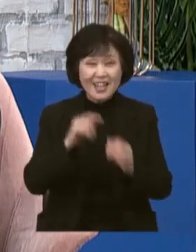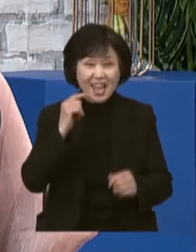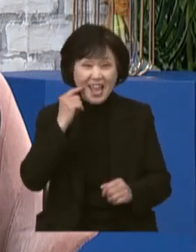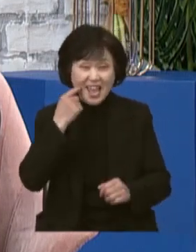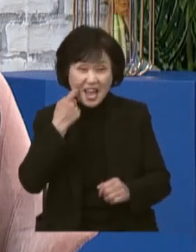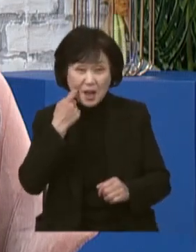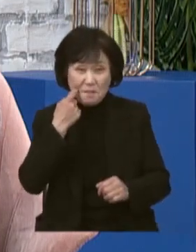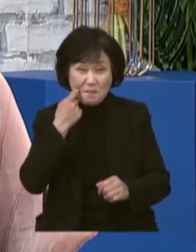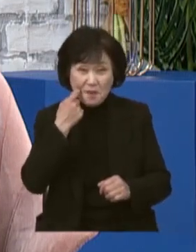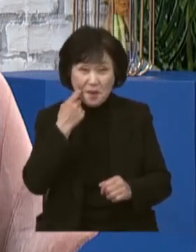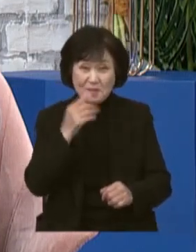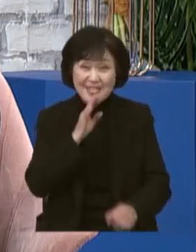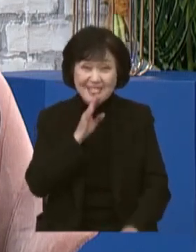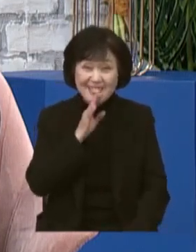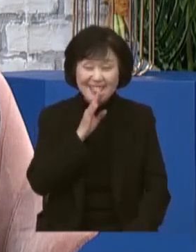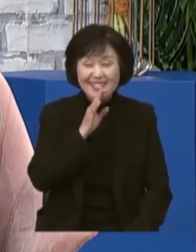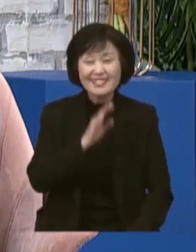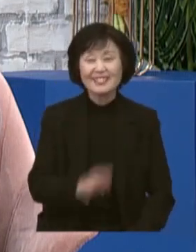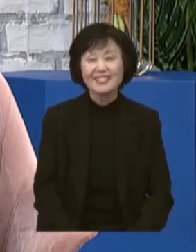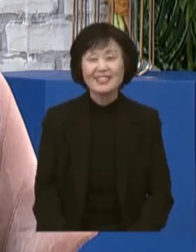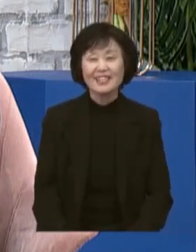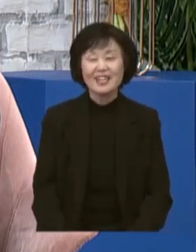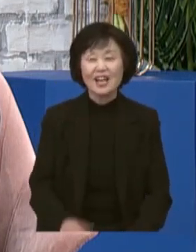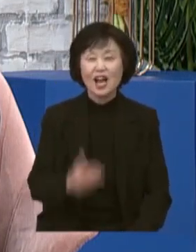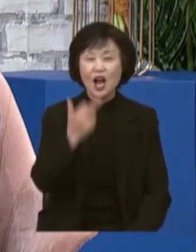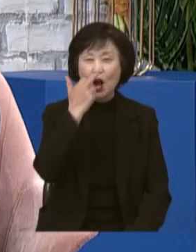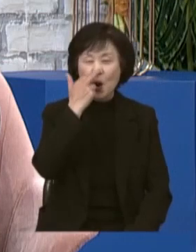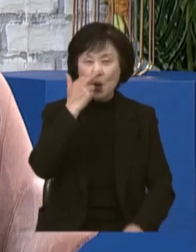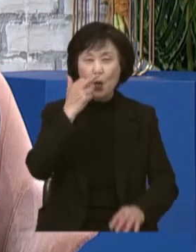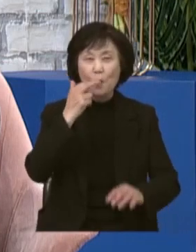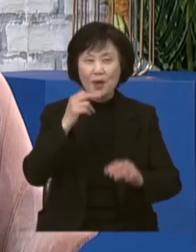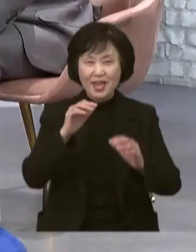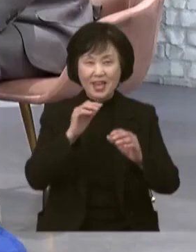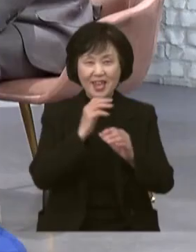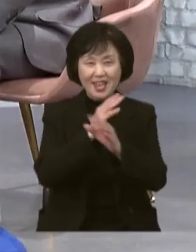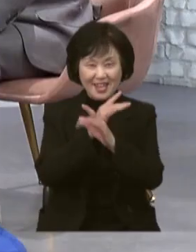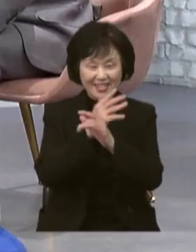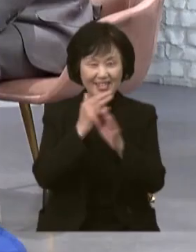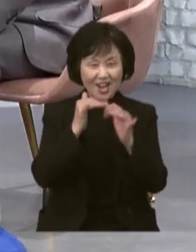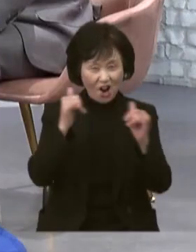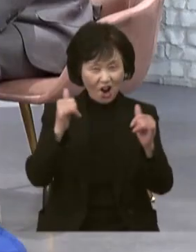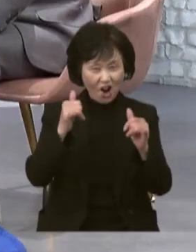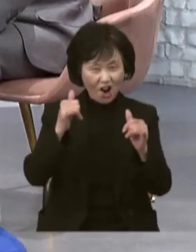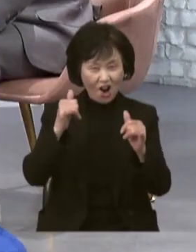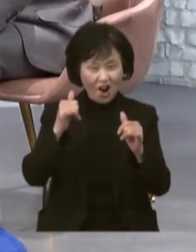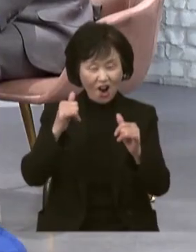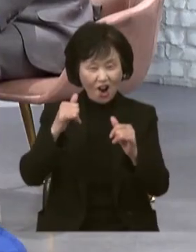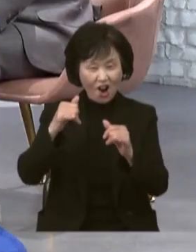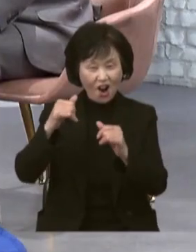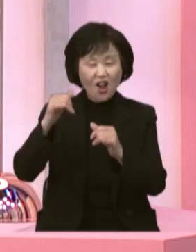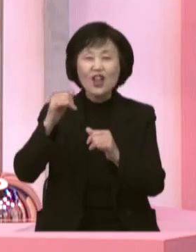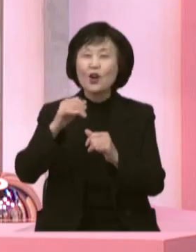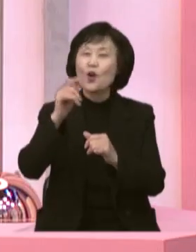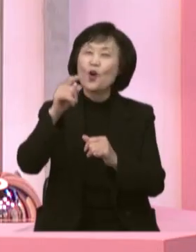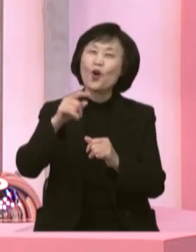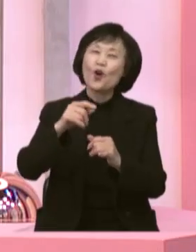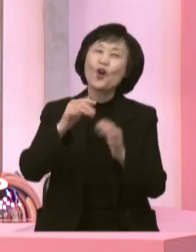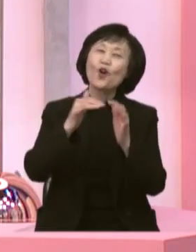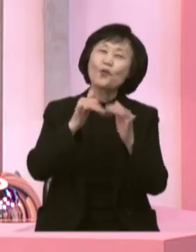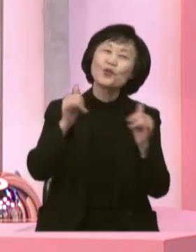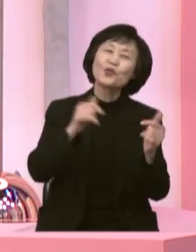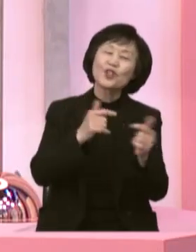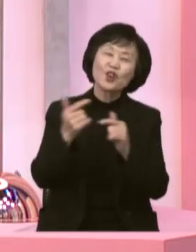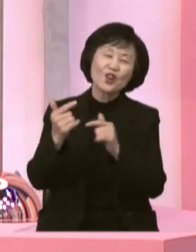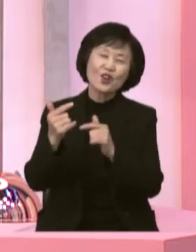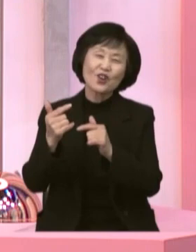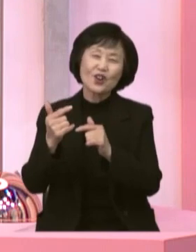그리고 말씀을 어렸을 때부터 그렇게 좀 잘하셨던 거예요? 재밌었대요. 예. 아. 어떻든 끼는 조금